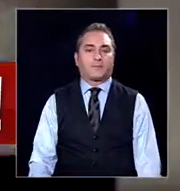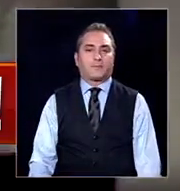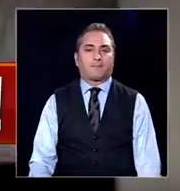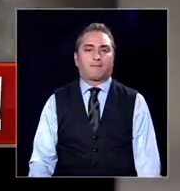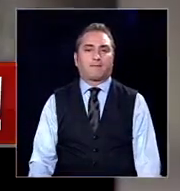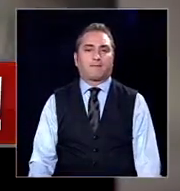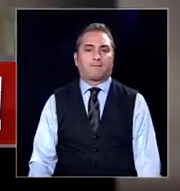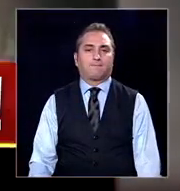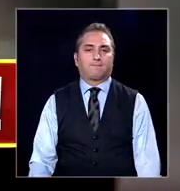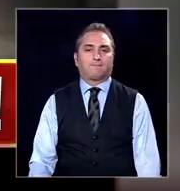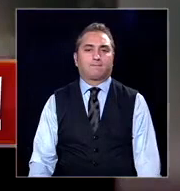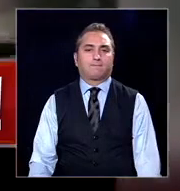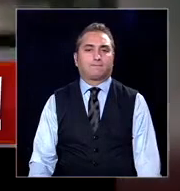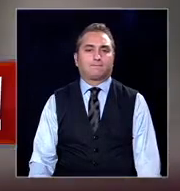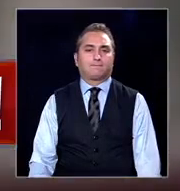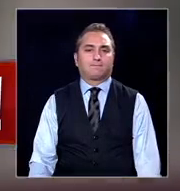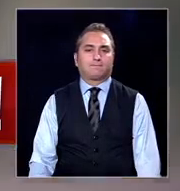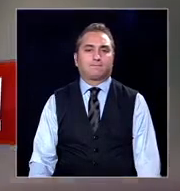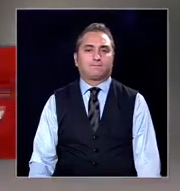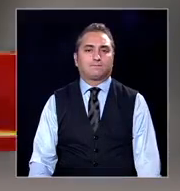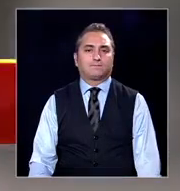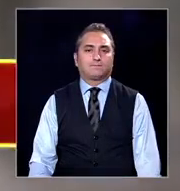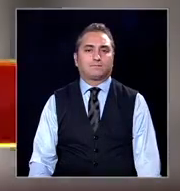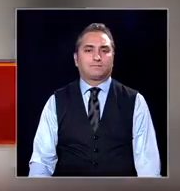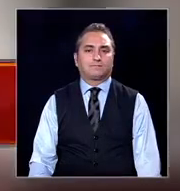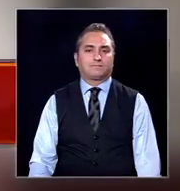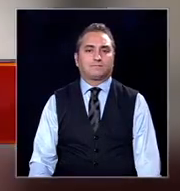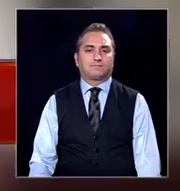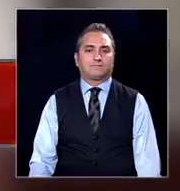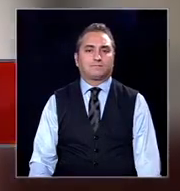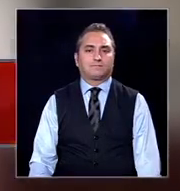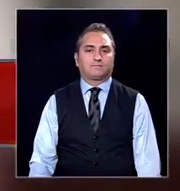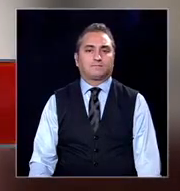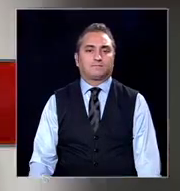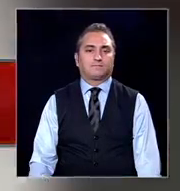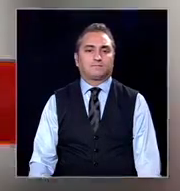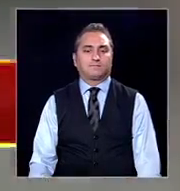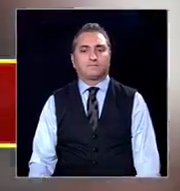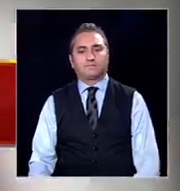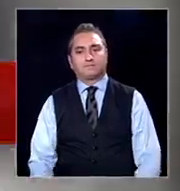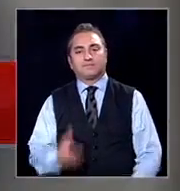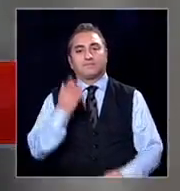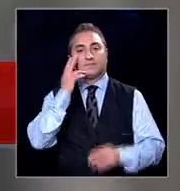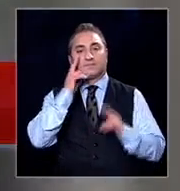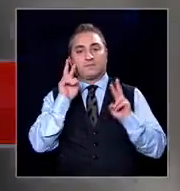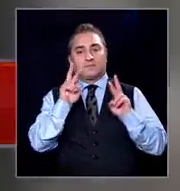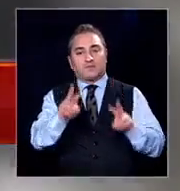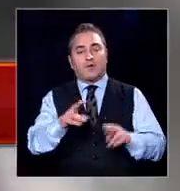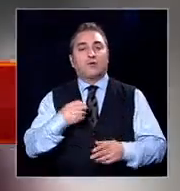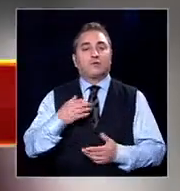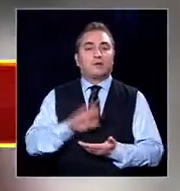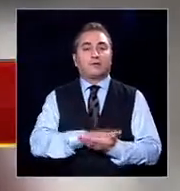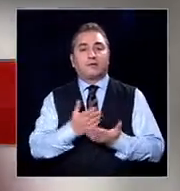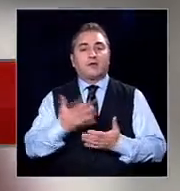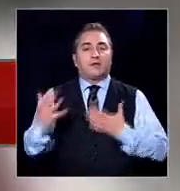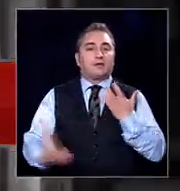Sabahtan beri korku filmi şeklinde izliyoruz yani. Allah göstermesin, bir aşağı düşse kurtuluşu da yok yani. İzleyenler ölüp ölüp dirilirken